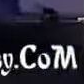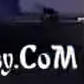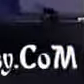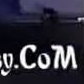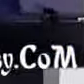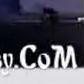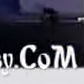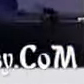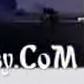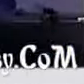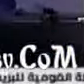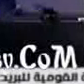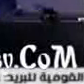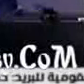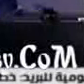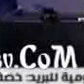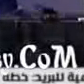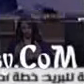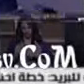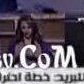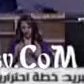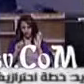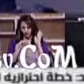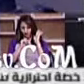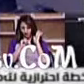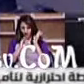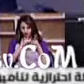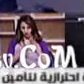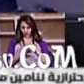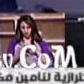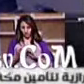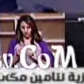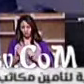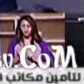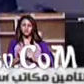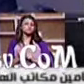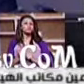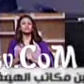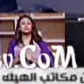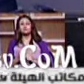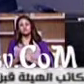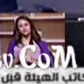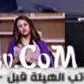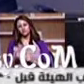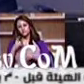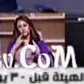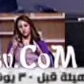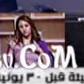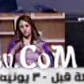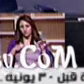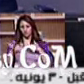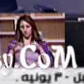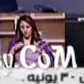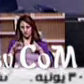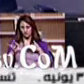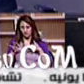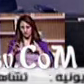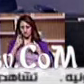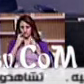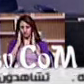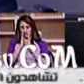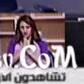اهلا بحضراتكم من جديد بعد ان تم رفع اان العشاء النهارده عبر المكتب الاعلامي لرجل الاعمال المهندس احمد ابو اشيم عن اسفه الشديد